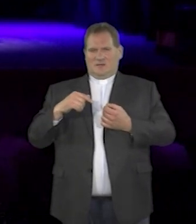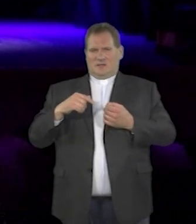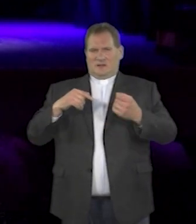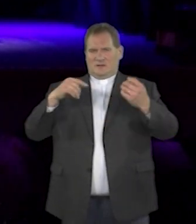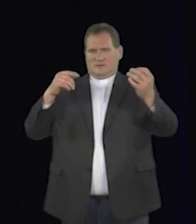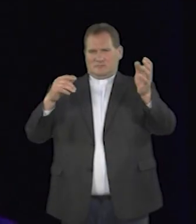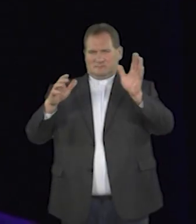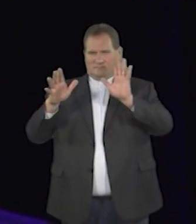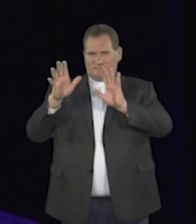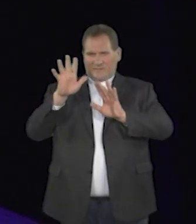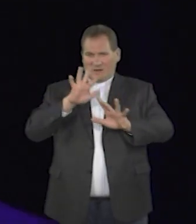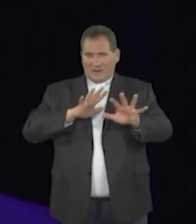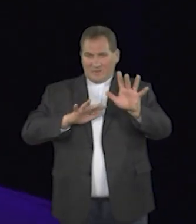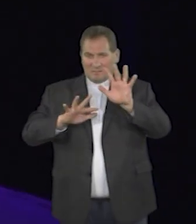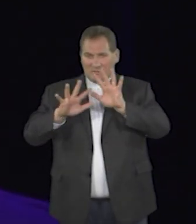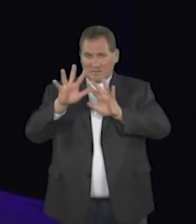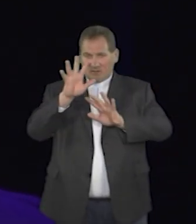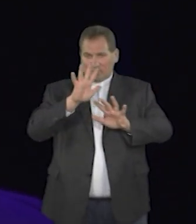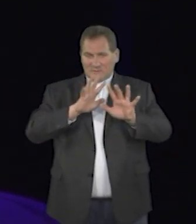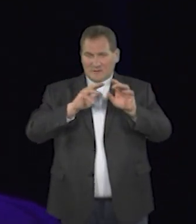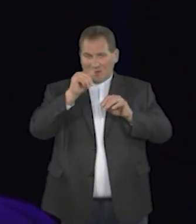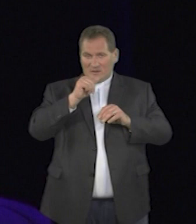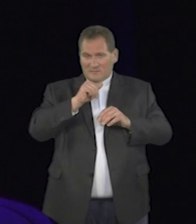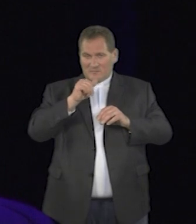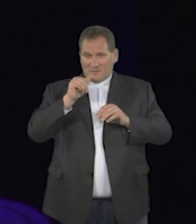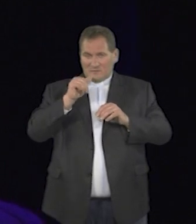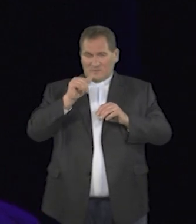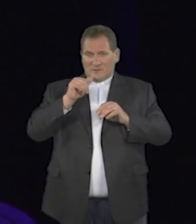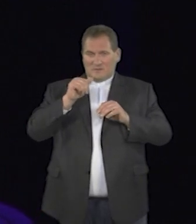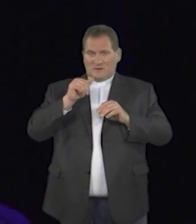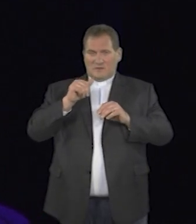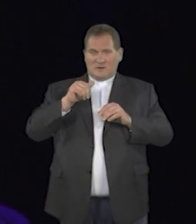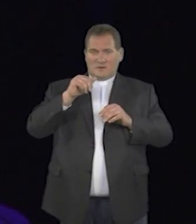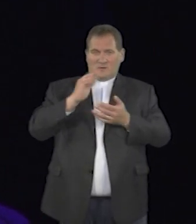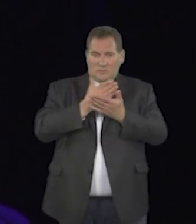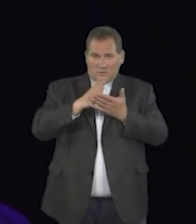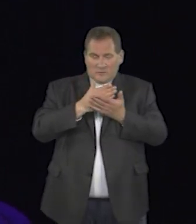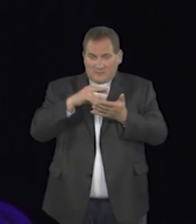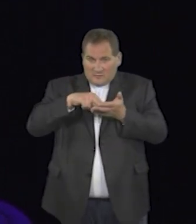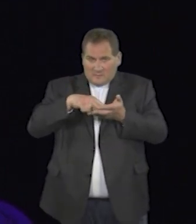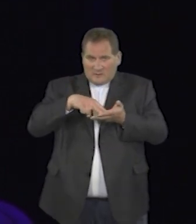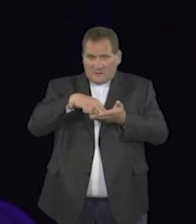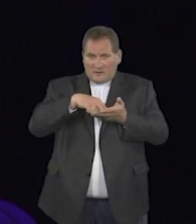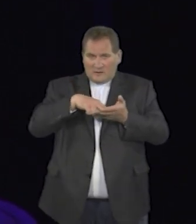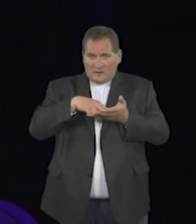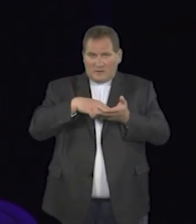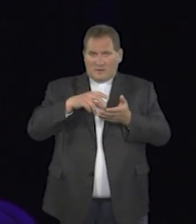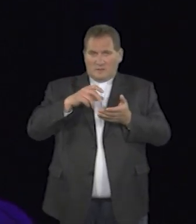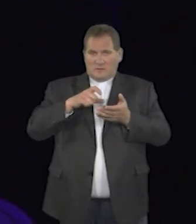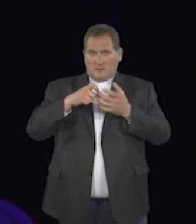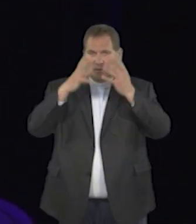demoniczny. Wystraszyli się dworzanie. Kuchcik zadrżał z trwogi. Cały